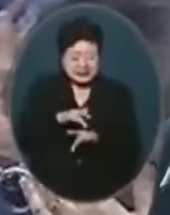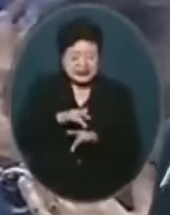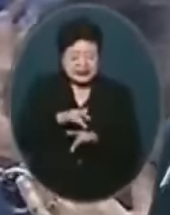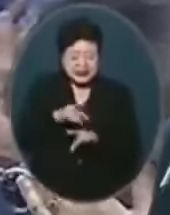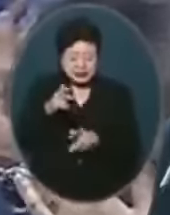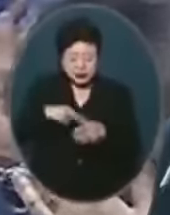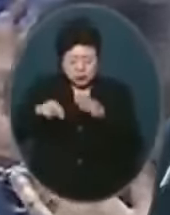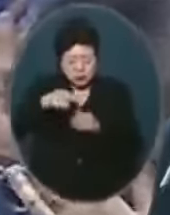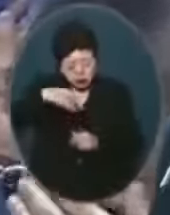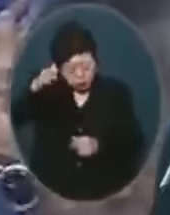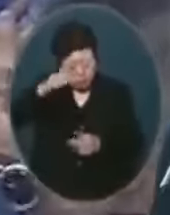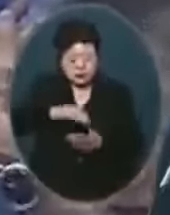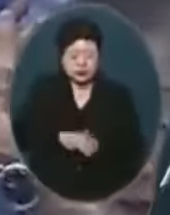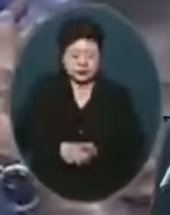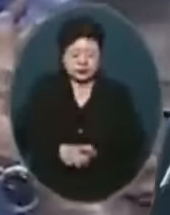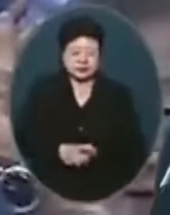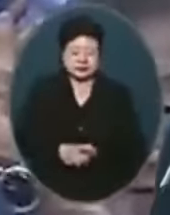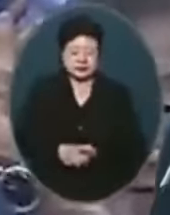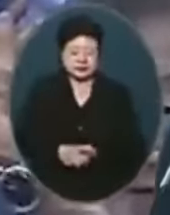입으로 내어 쫓아 주시옵소서.